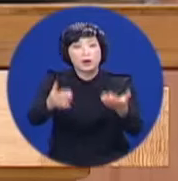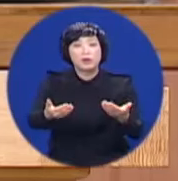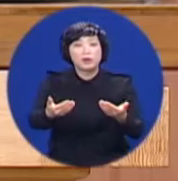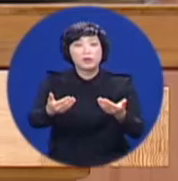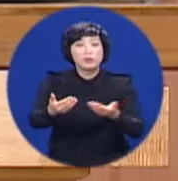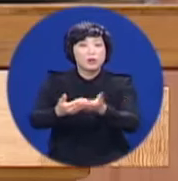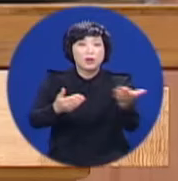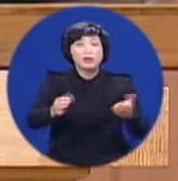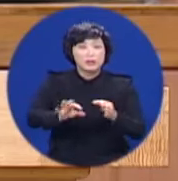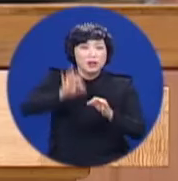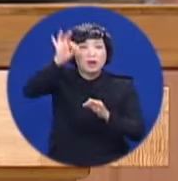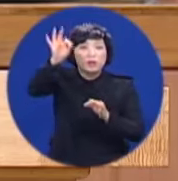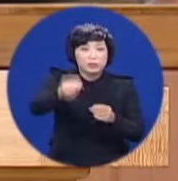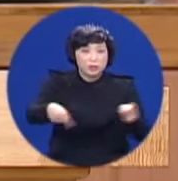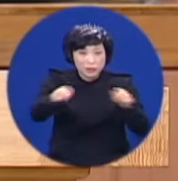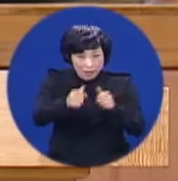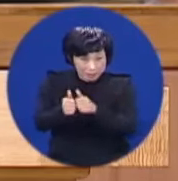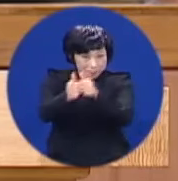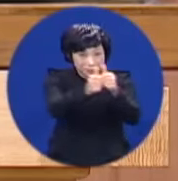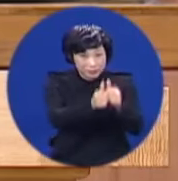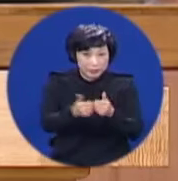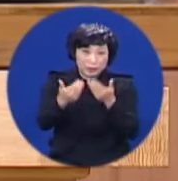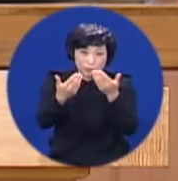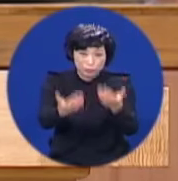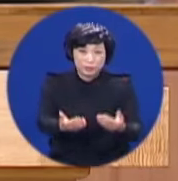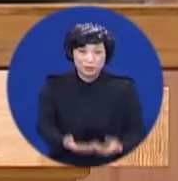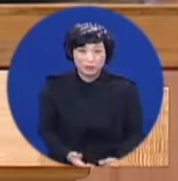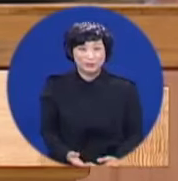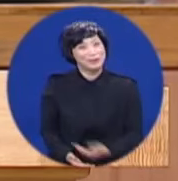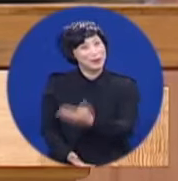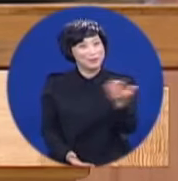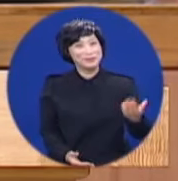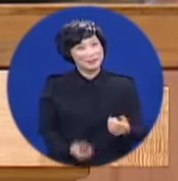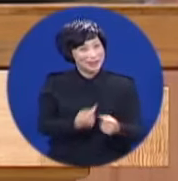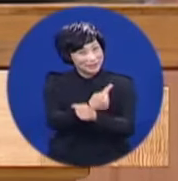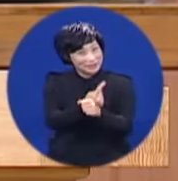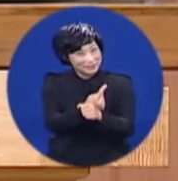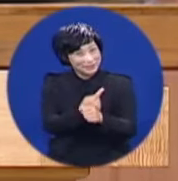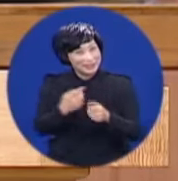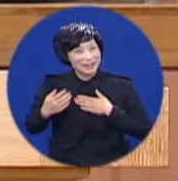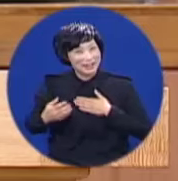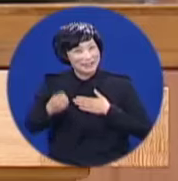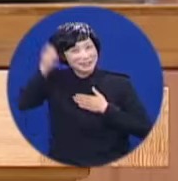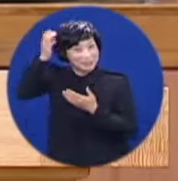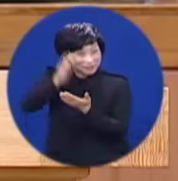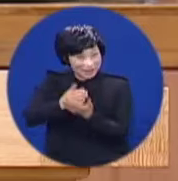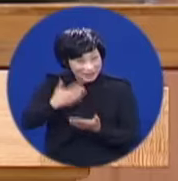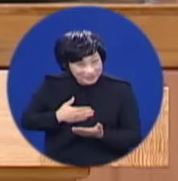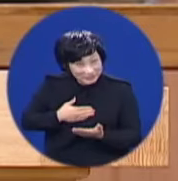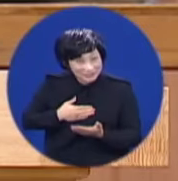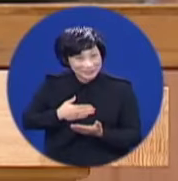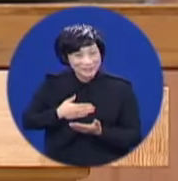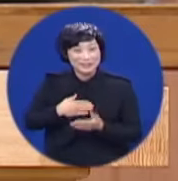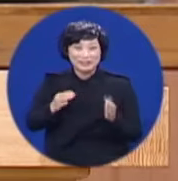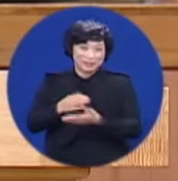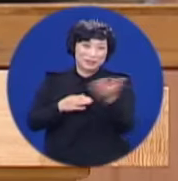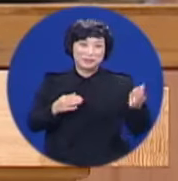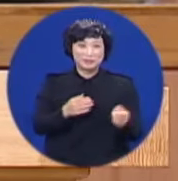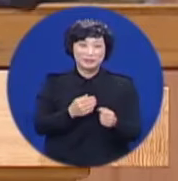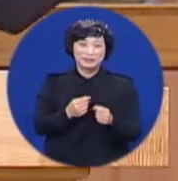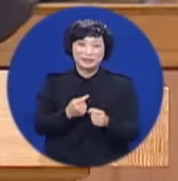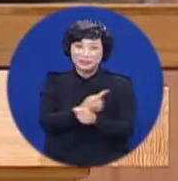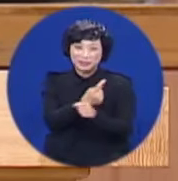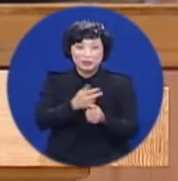영원토록 너희와 함께 있으리라. 한 시간도 나를 잊어버리지 마라. 한 시간도